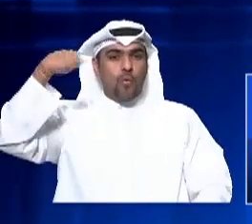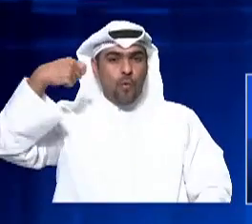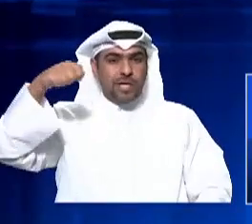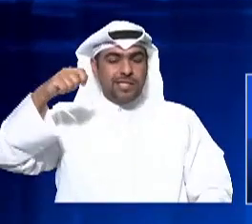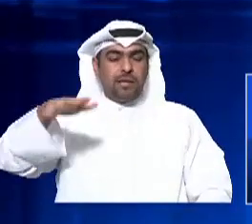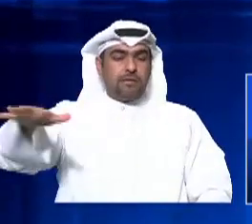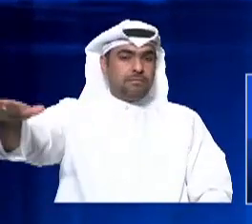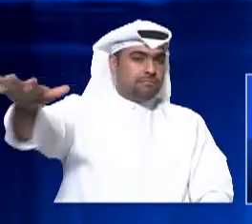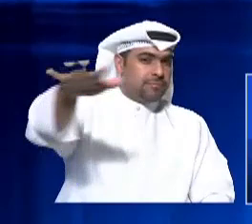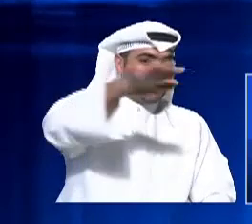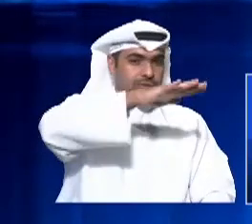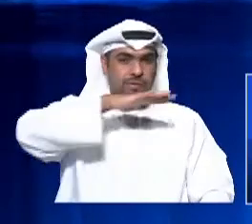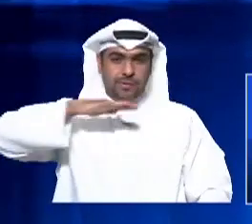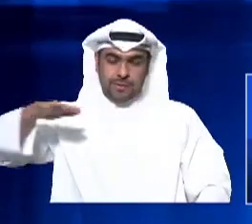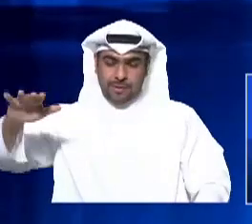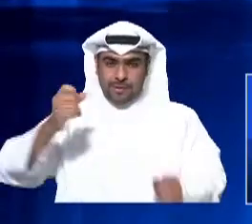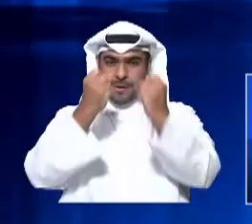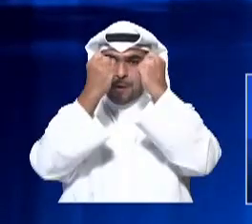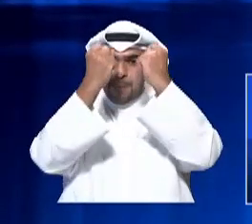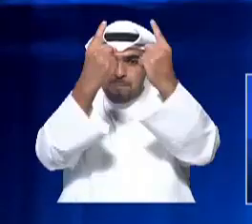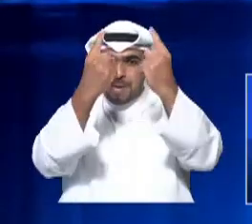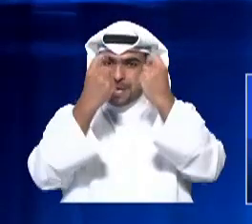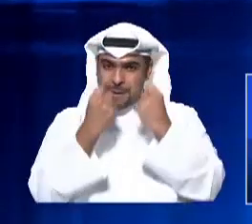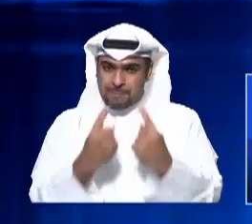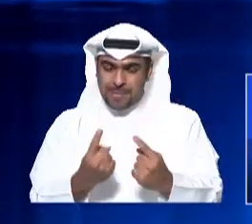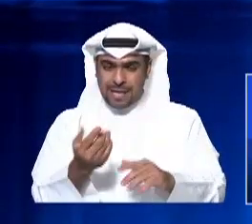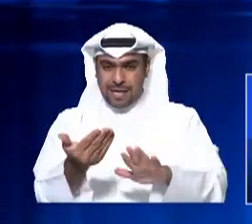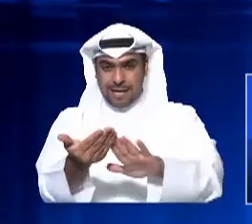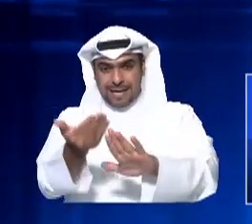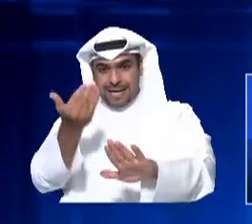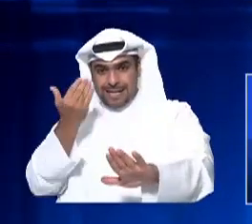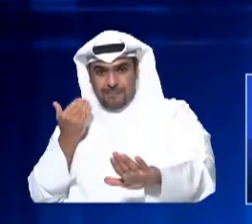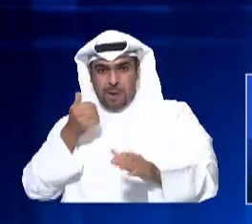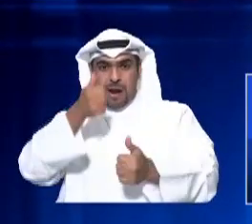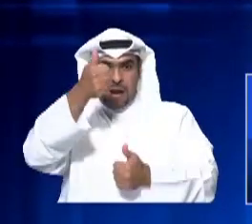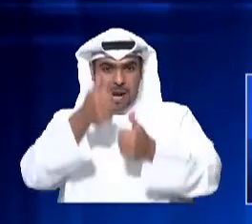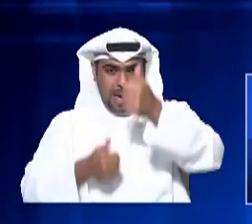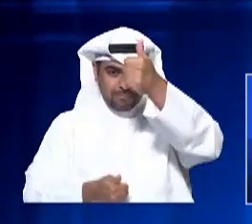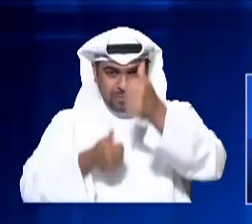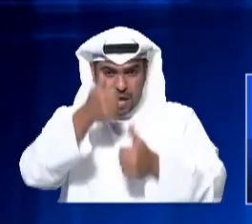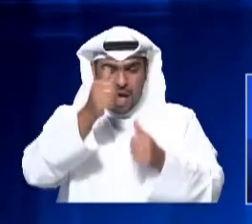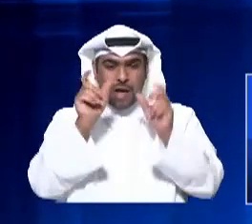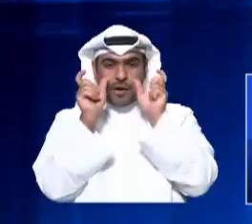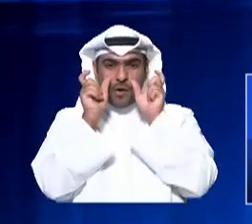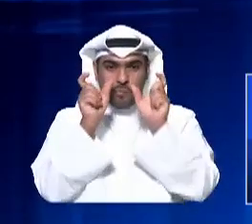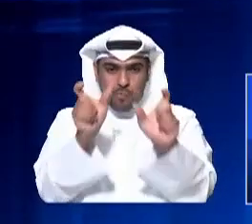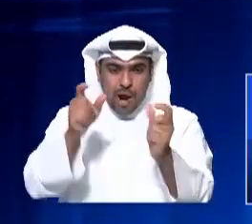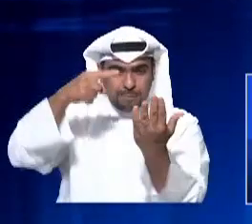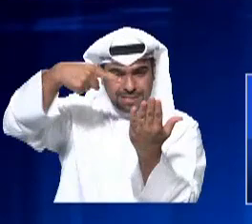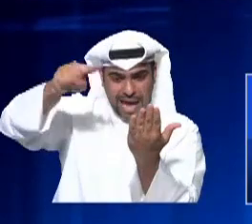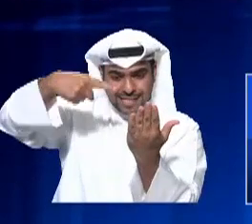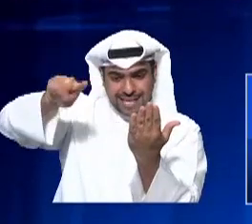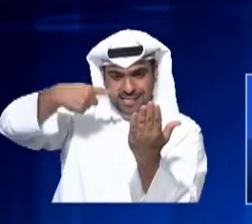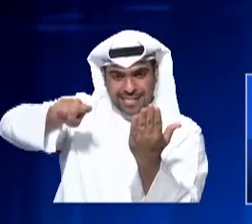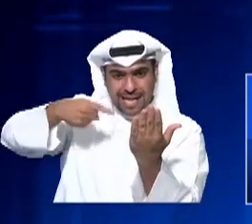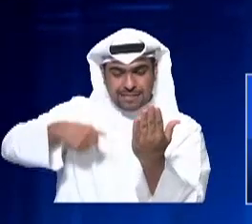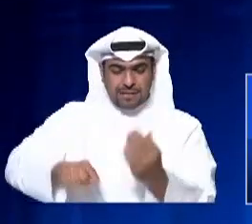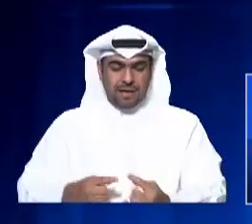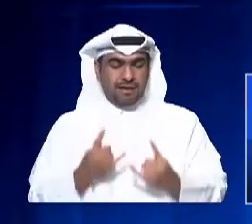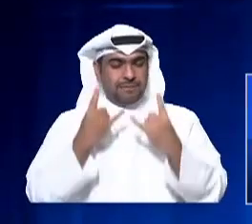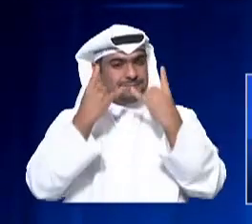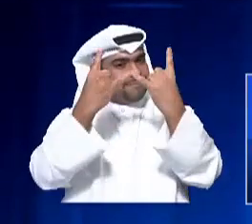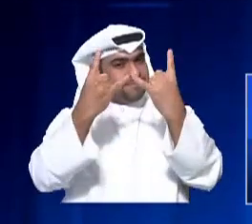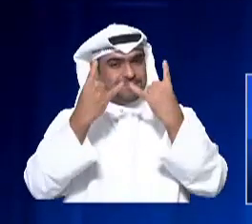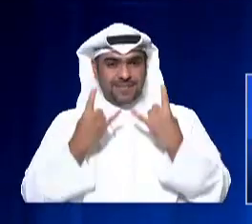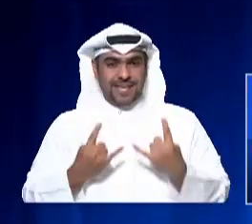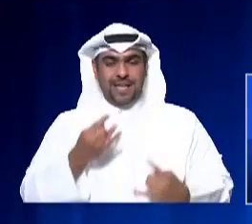في الإعداد والتحضير لهذه الامتحانات وما تم اتخاذه من إجراءات أسهمت في تمكين